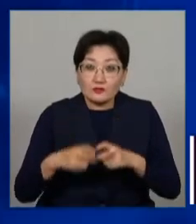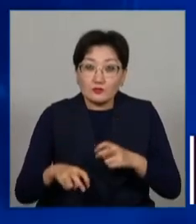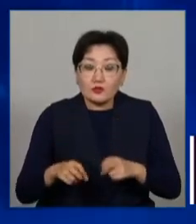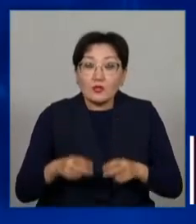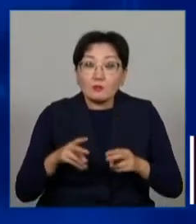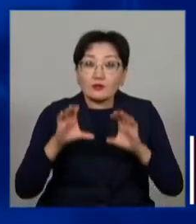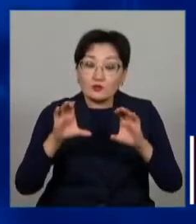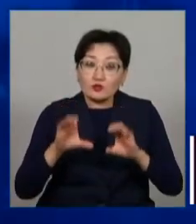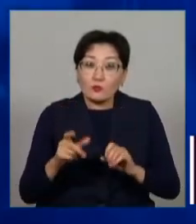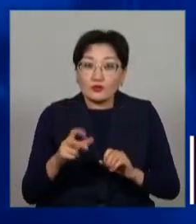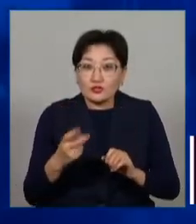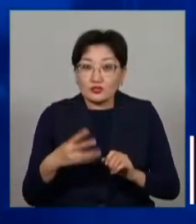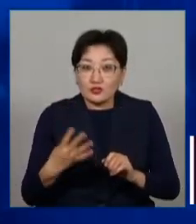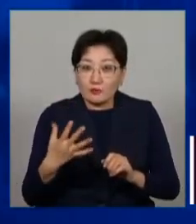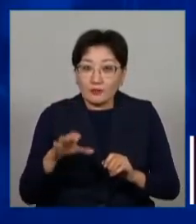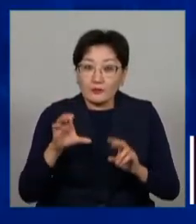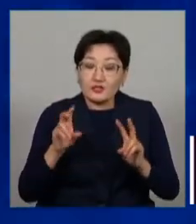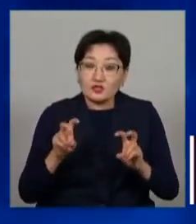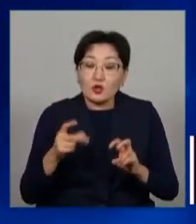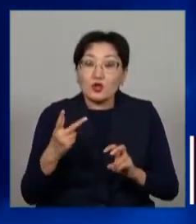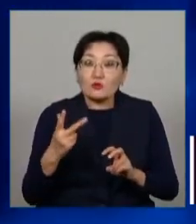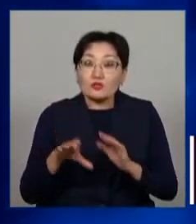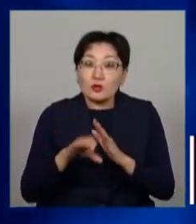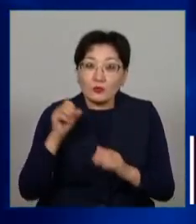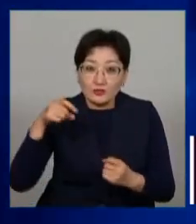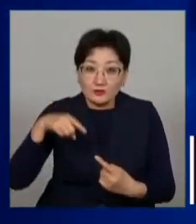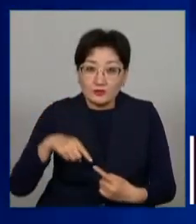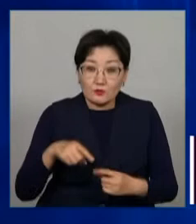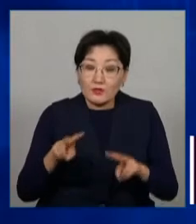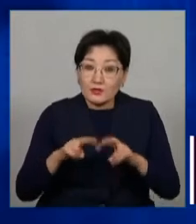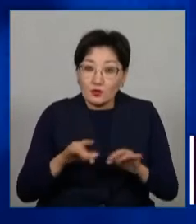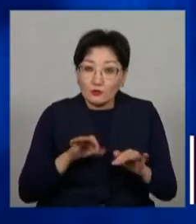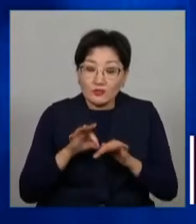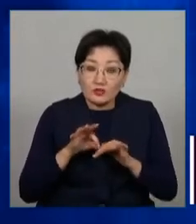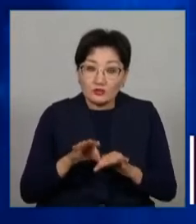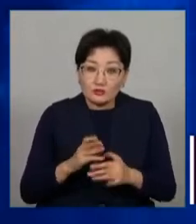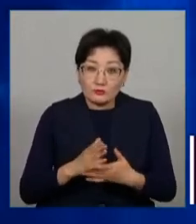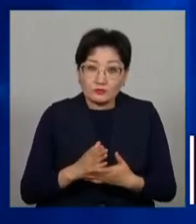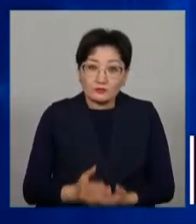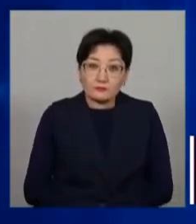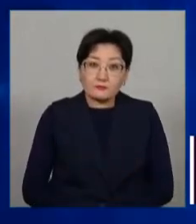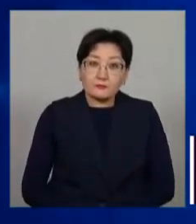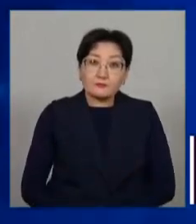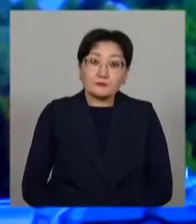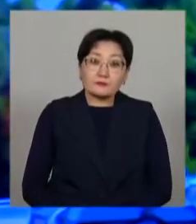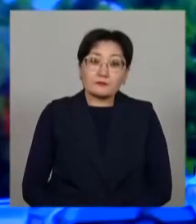қылмыстық кодекстің 345 бабы 3 бөлігі бойынша тергеу амалдары жүргізіліп жатыр.